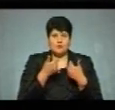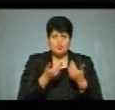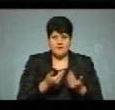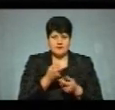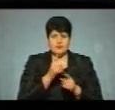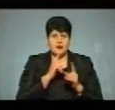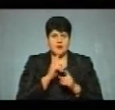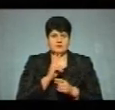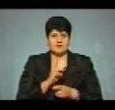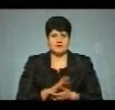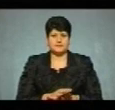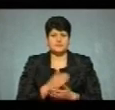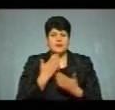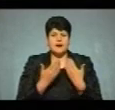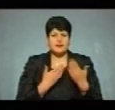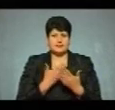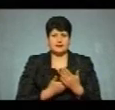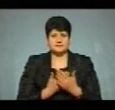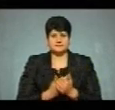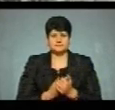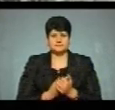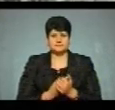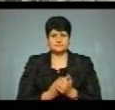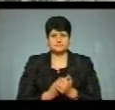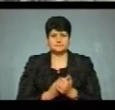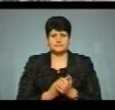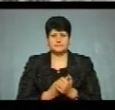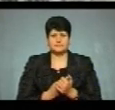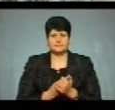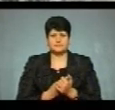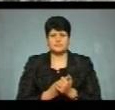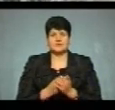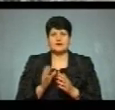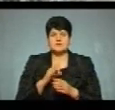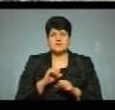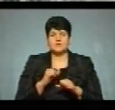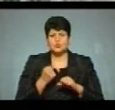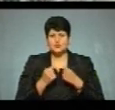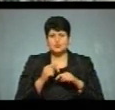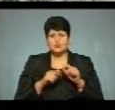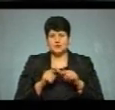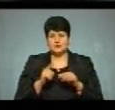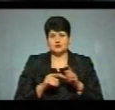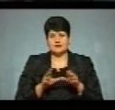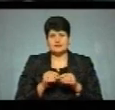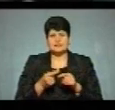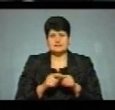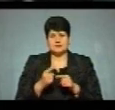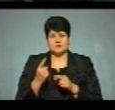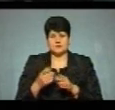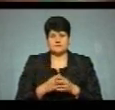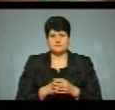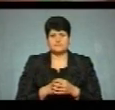радник. Знайомі, всі друзі, родичі і колеги, і так далі, це нас одне джерело. Біржа